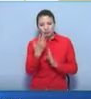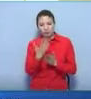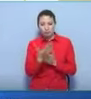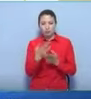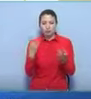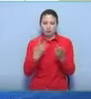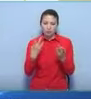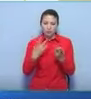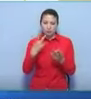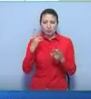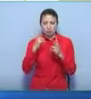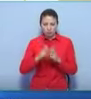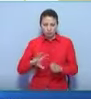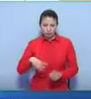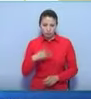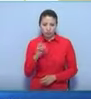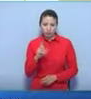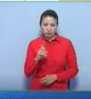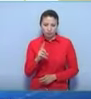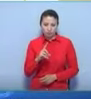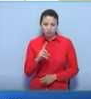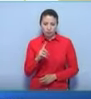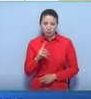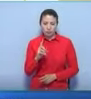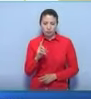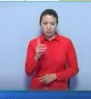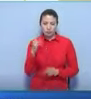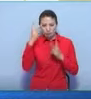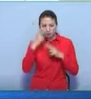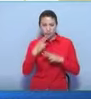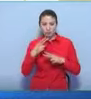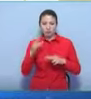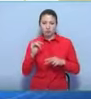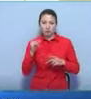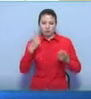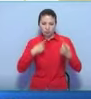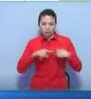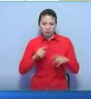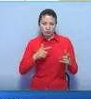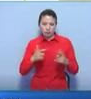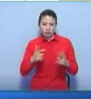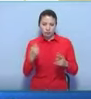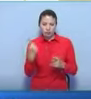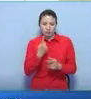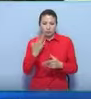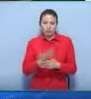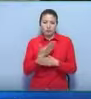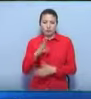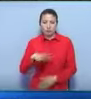тігілетін жерлері бар ма, соны осмотр жасадық, наркозбенен өтсепет етіп ұйықтаттық, өзіне келтіріп барып, сосын жаңағыдай алғашқы жәрдем